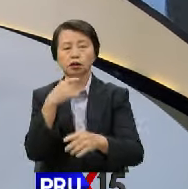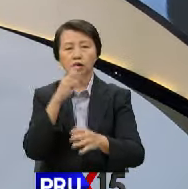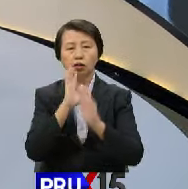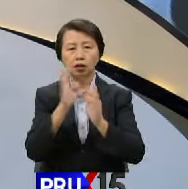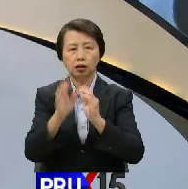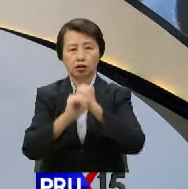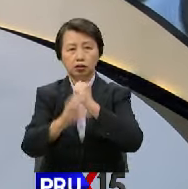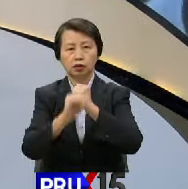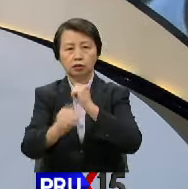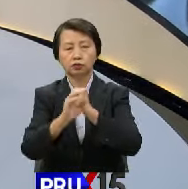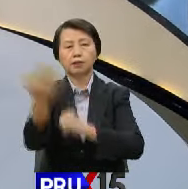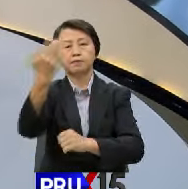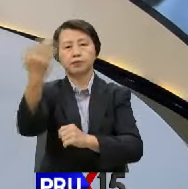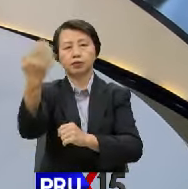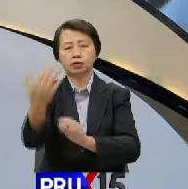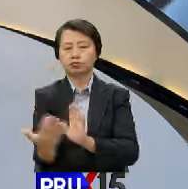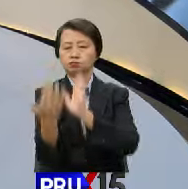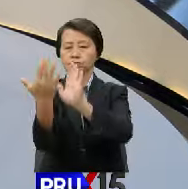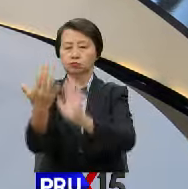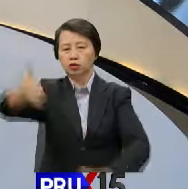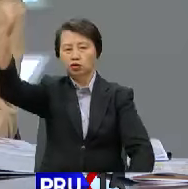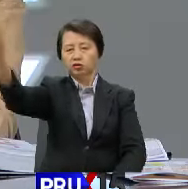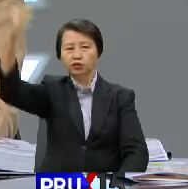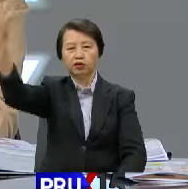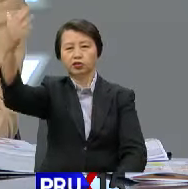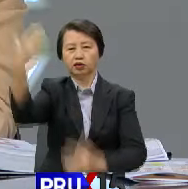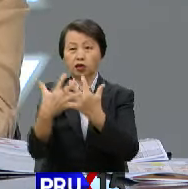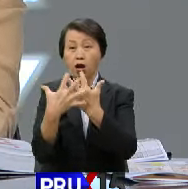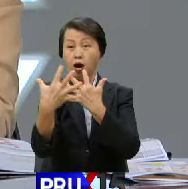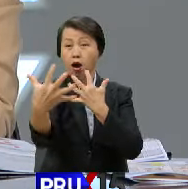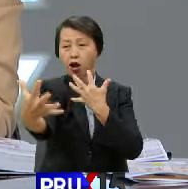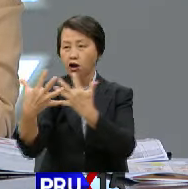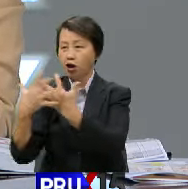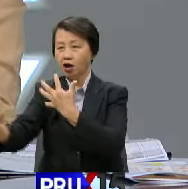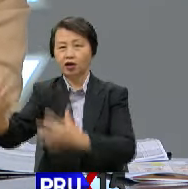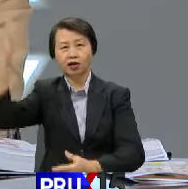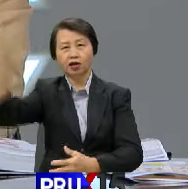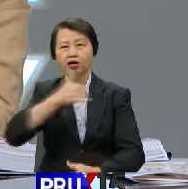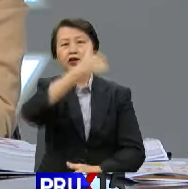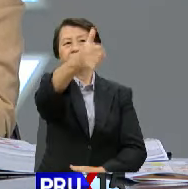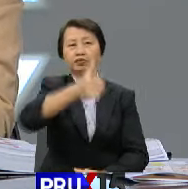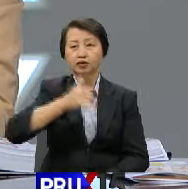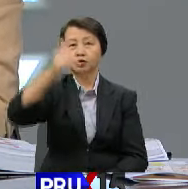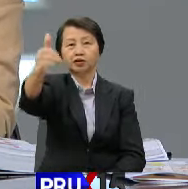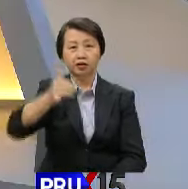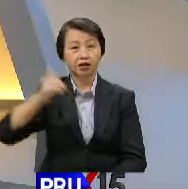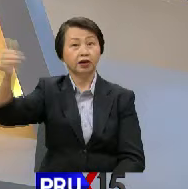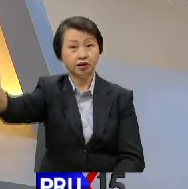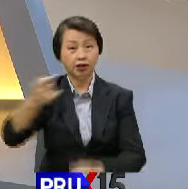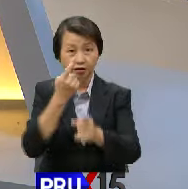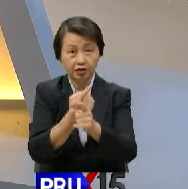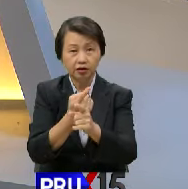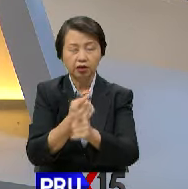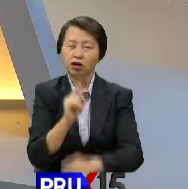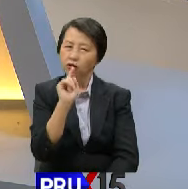campaign secara konvensional yaitu rapat umum ceramah umum yang seringkali diadakan dari lokasi ke lokasinya cuma apabila